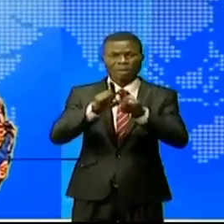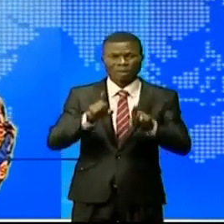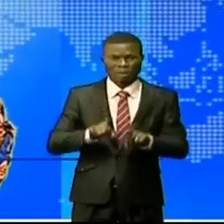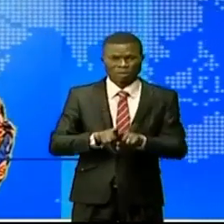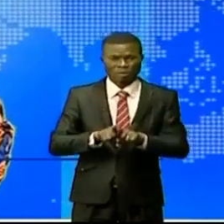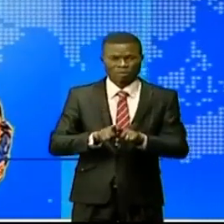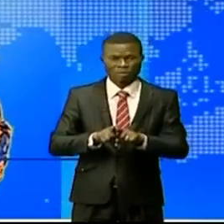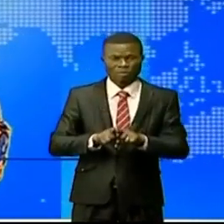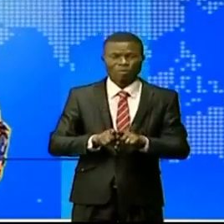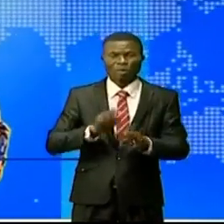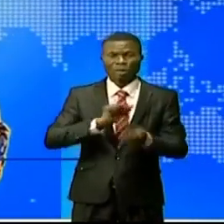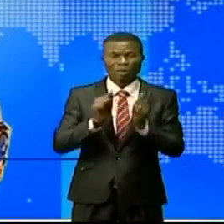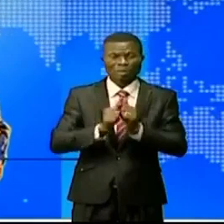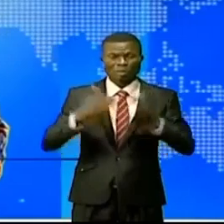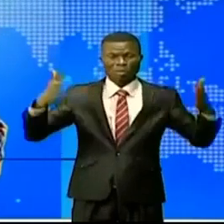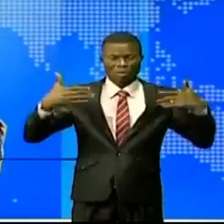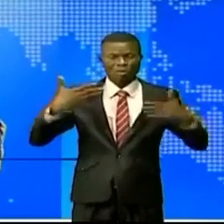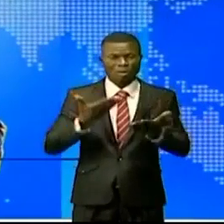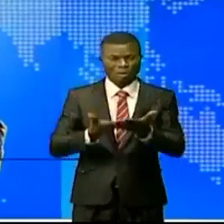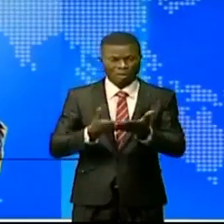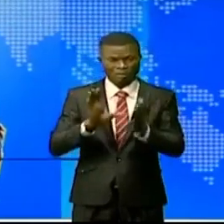la biodiversité. Regardez.